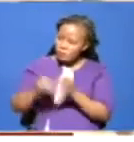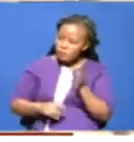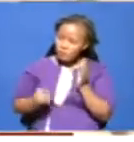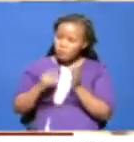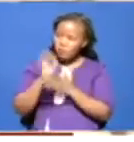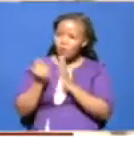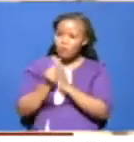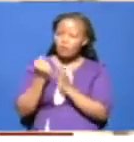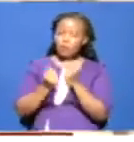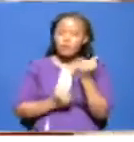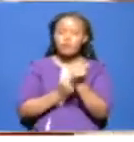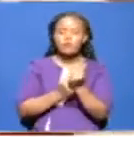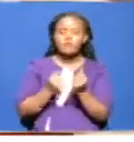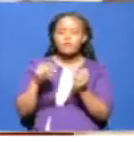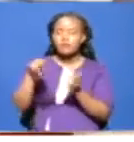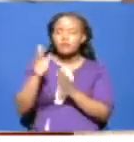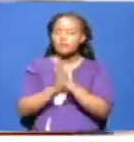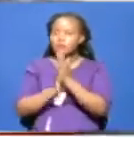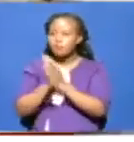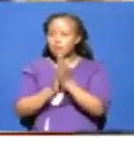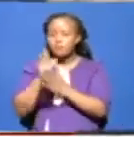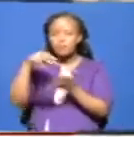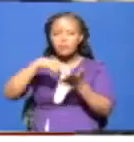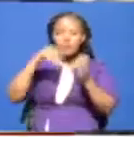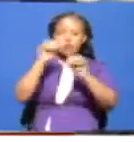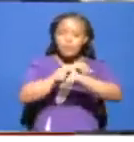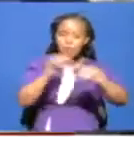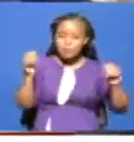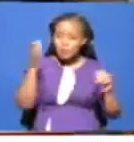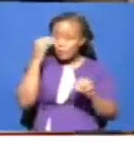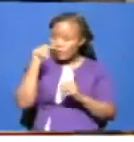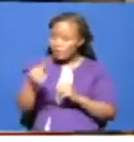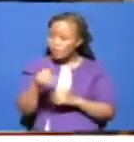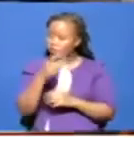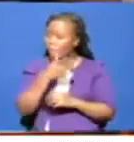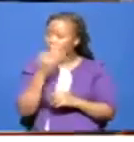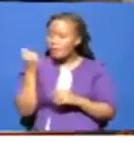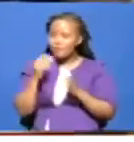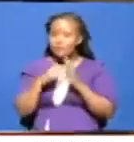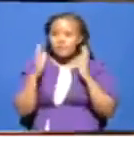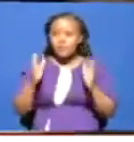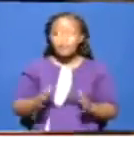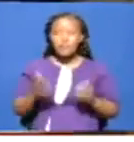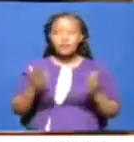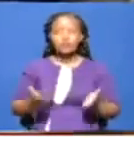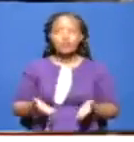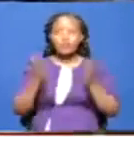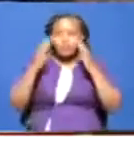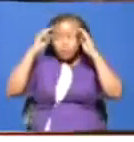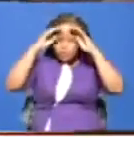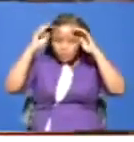kugombea urais akisema yeye ndiye yuko katika nafasi bora zaidi ya kuboresha ugatuzi.